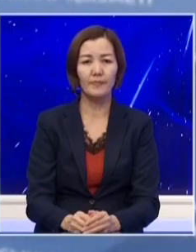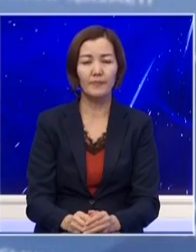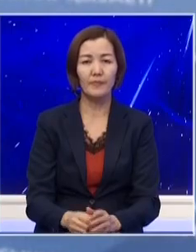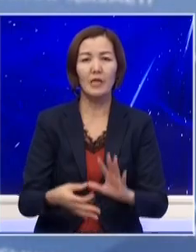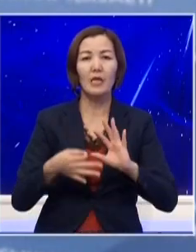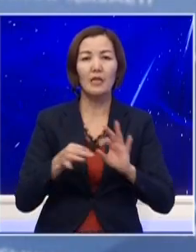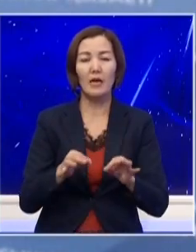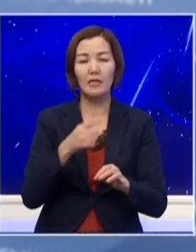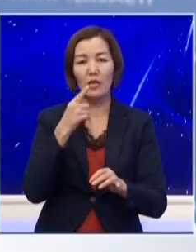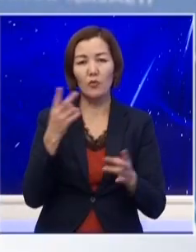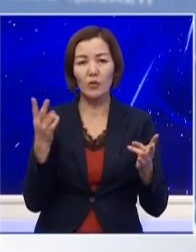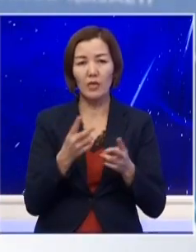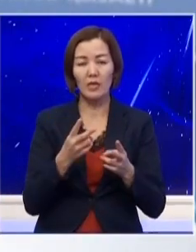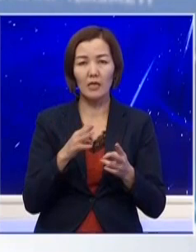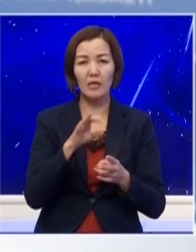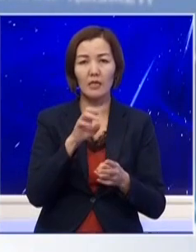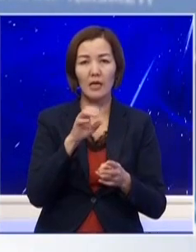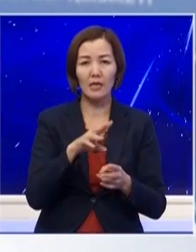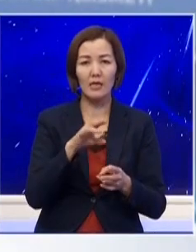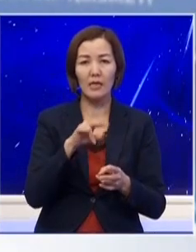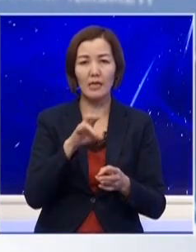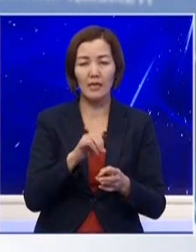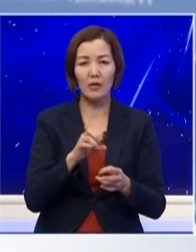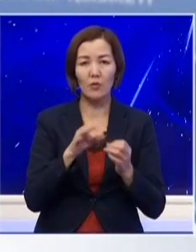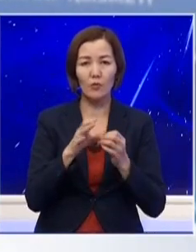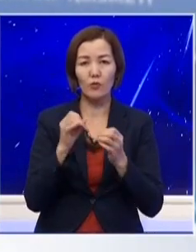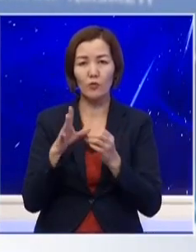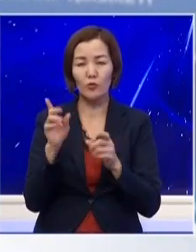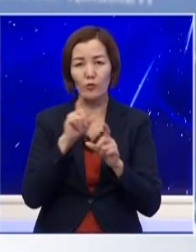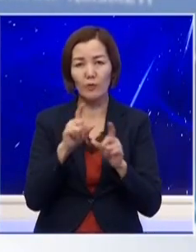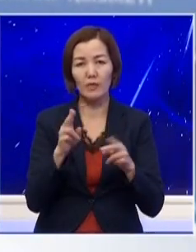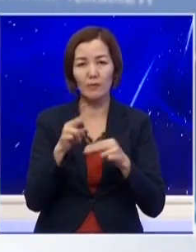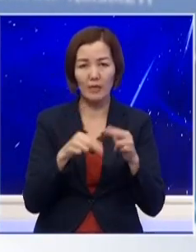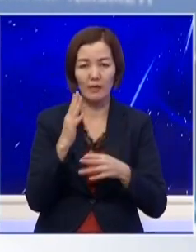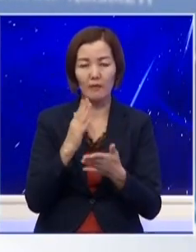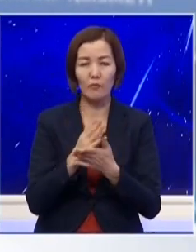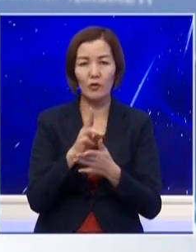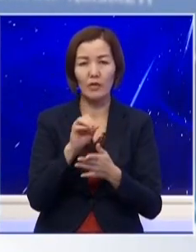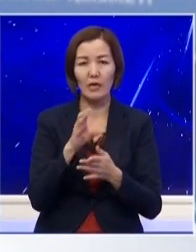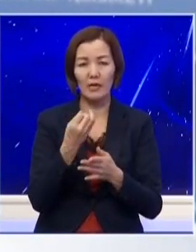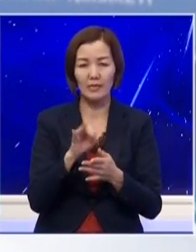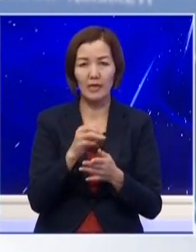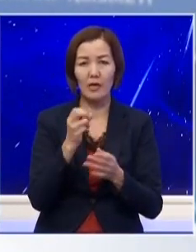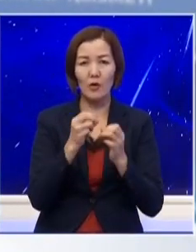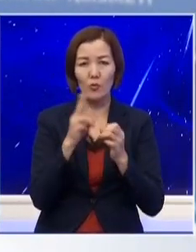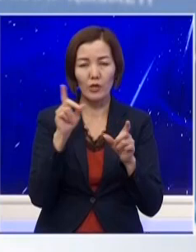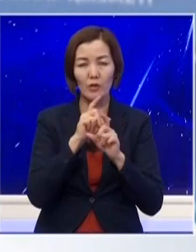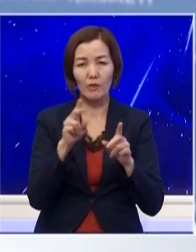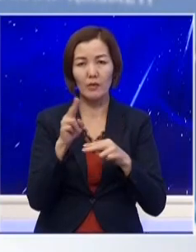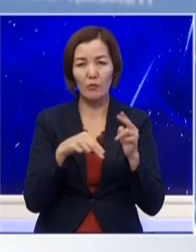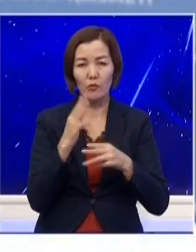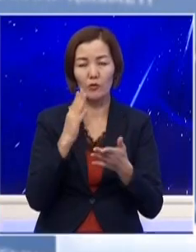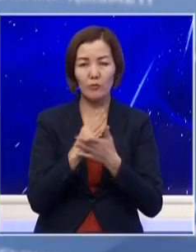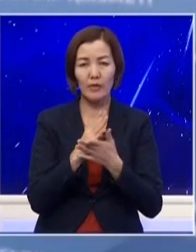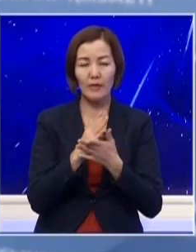Нақты айтатын болсақ, бұл Талғар, Іле аудандарында 14-14 мектептен салынады. Қарасай ауданында 12 мектептің құрылысы